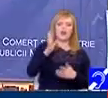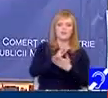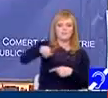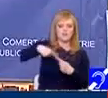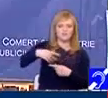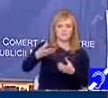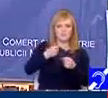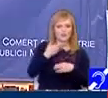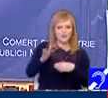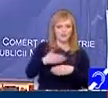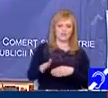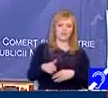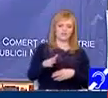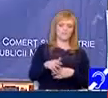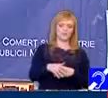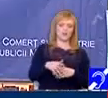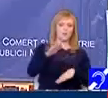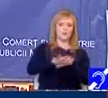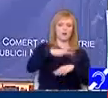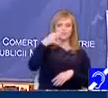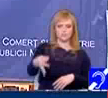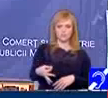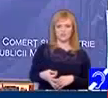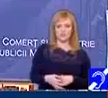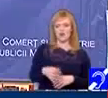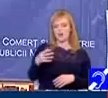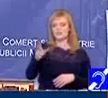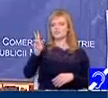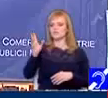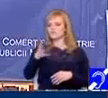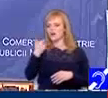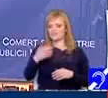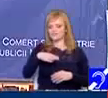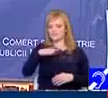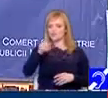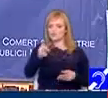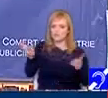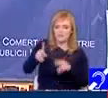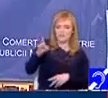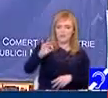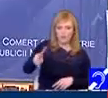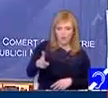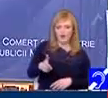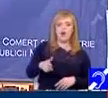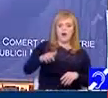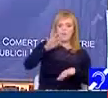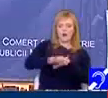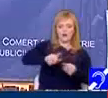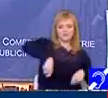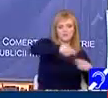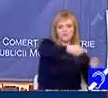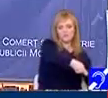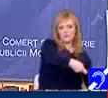obține un credit și banca spune că deci, agentul economic nu are suficient gaj, atunci banca transmite absolut toate documentele pe